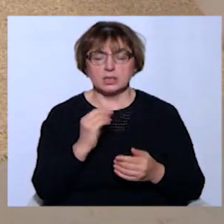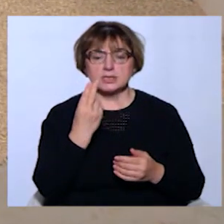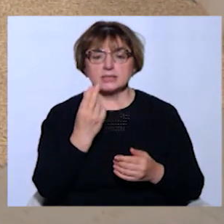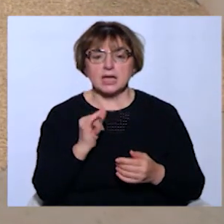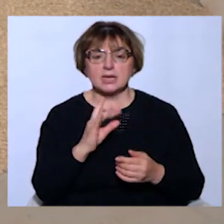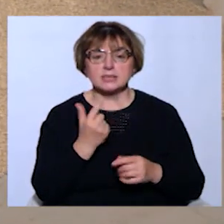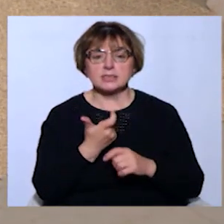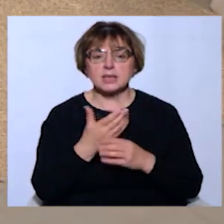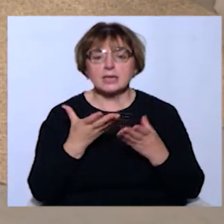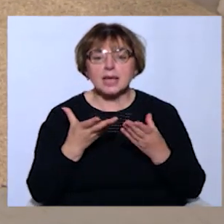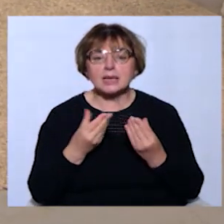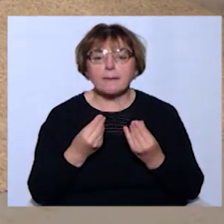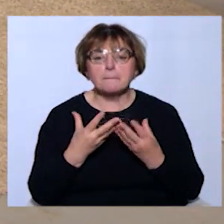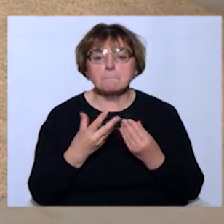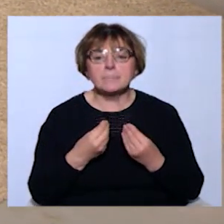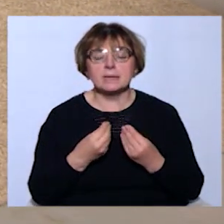ცარცი ძალიან რბილი